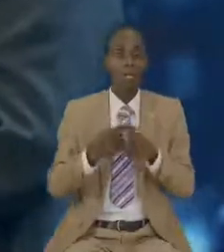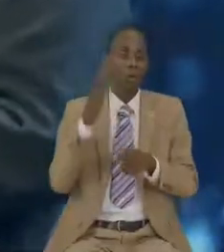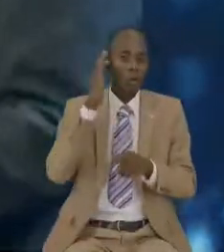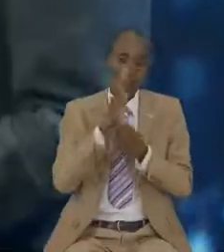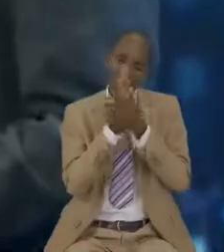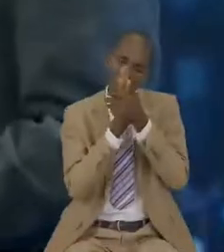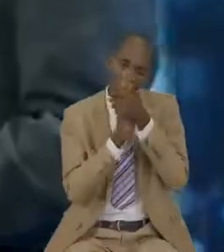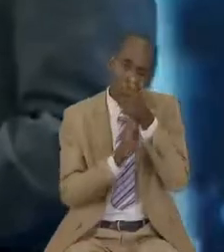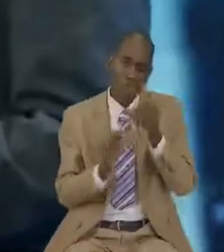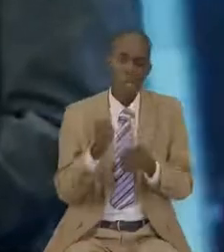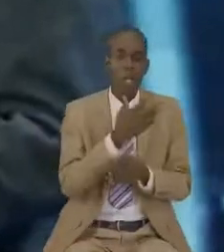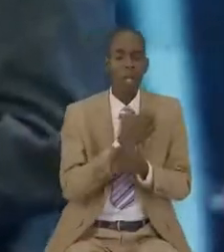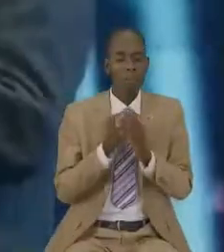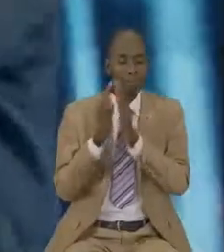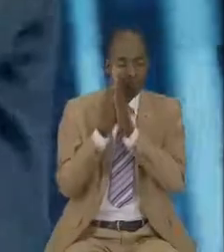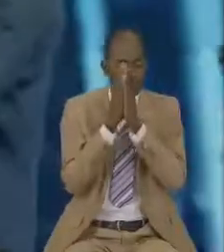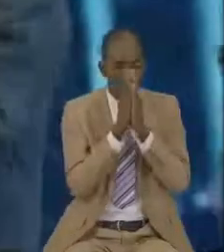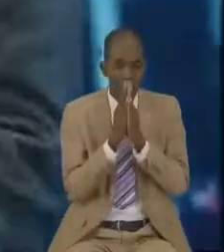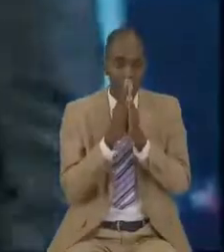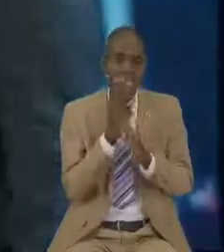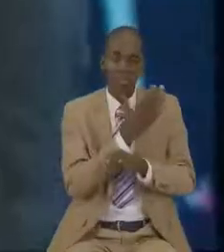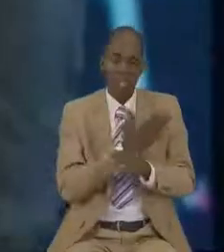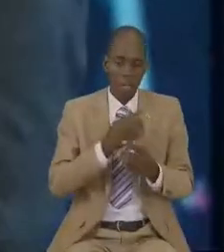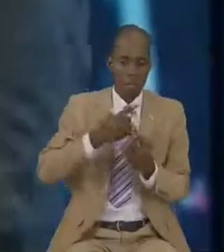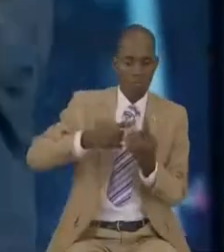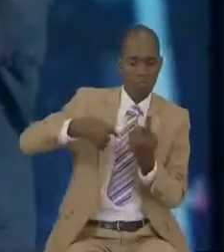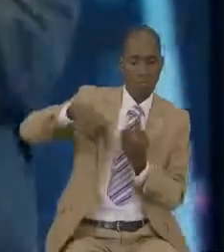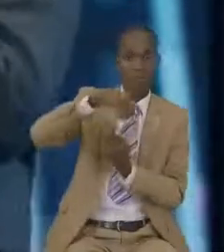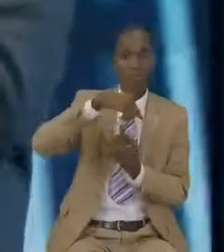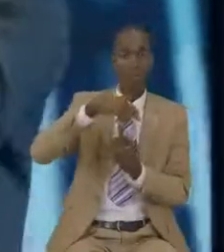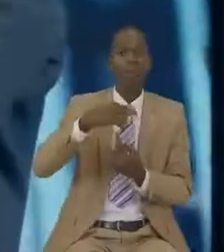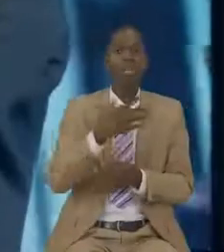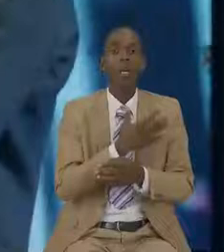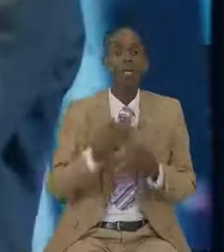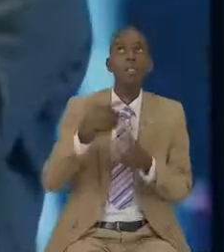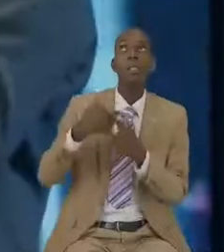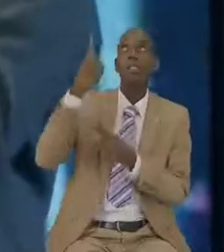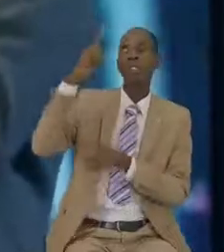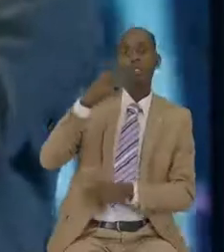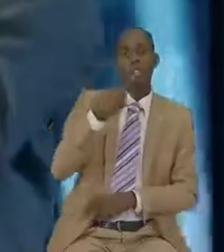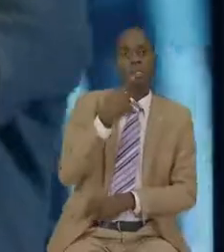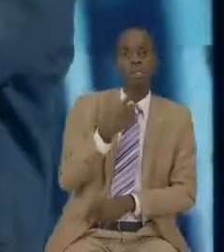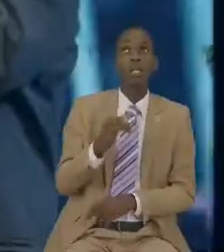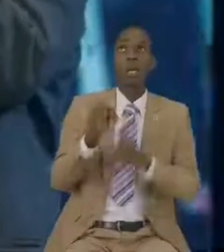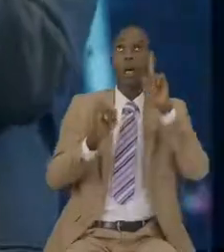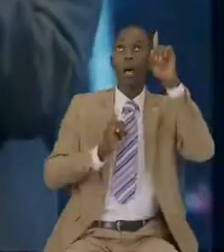prie et se détourne de ses mauvaises voies. Il dit, je l'exaucerai des cieux.